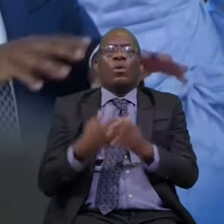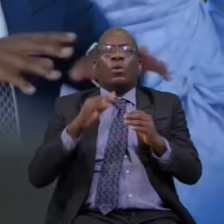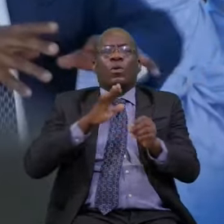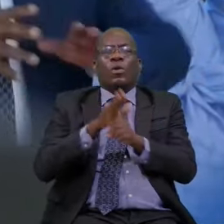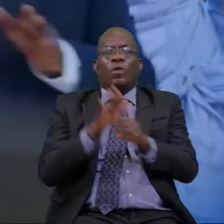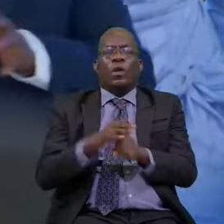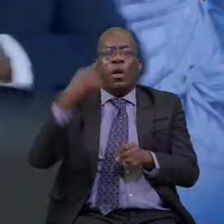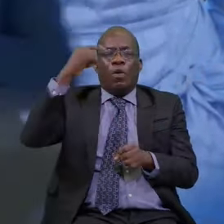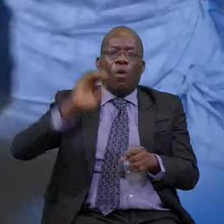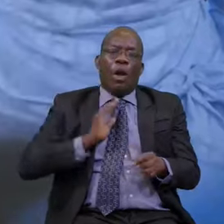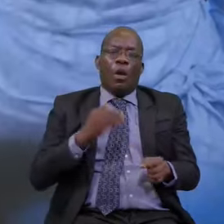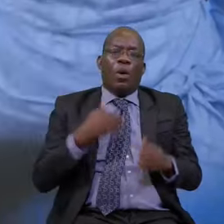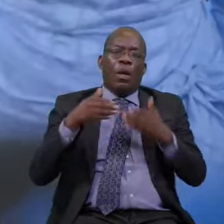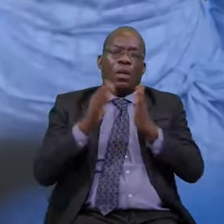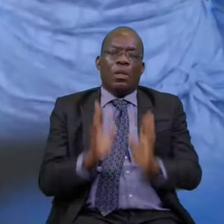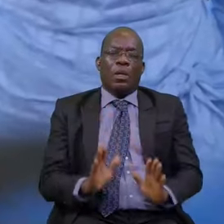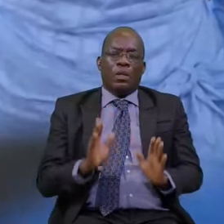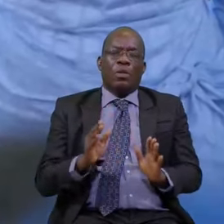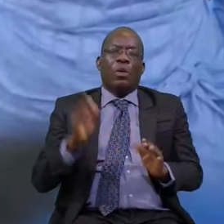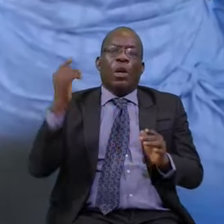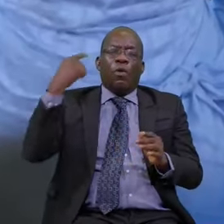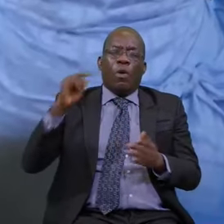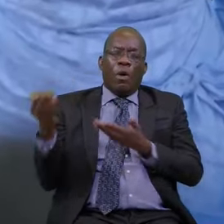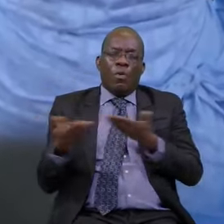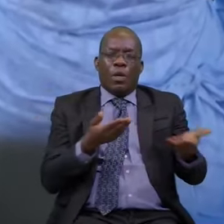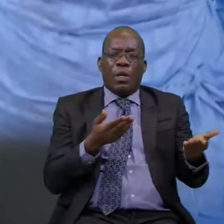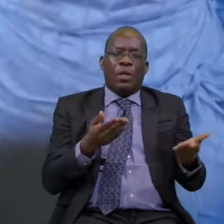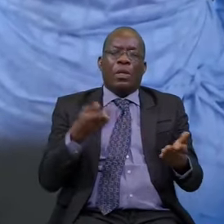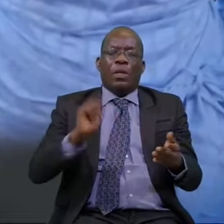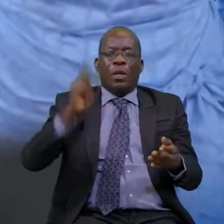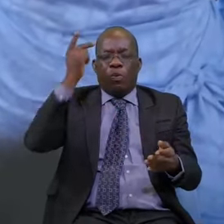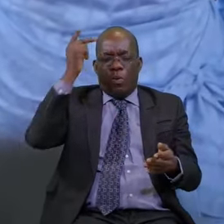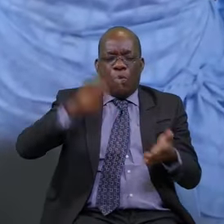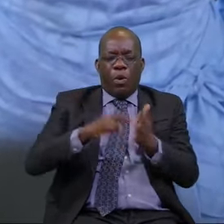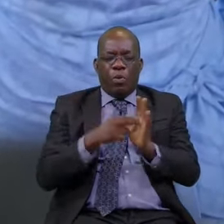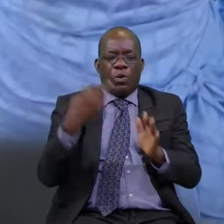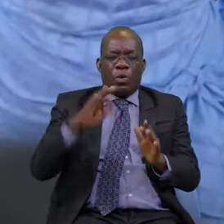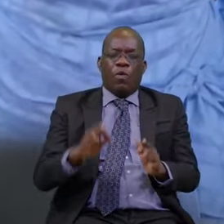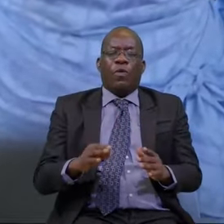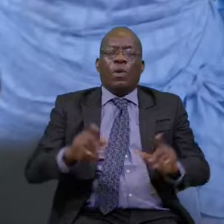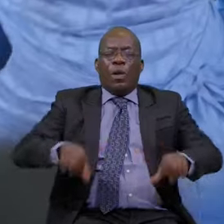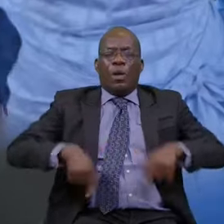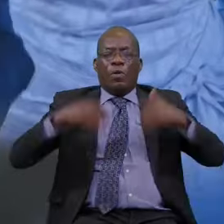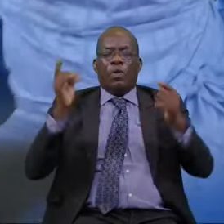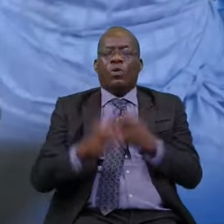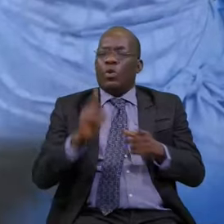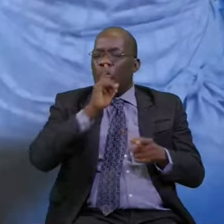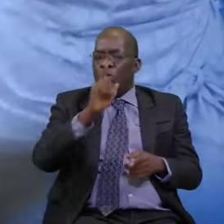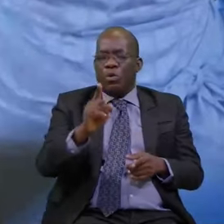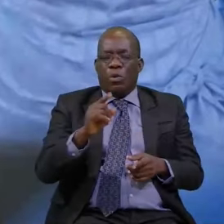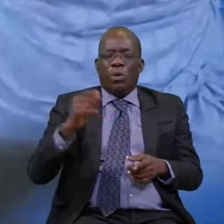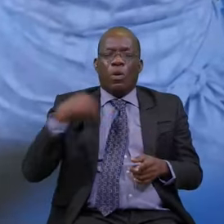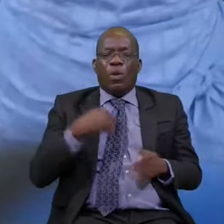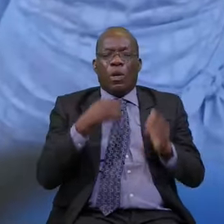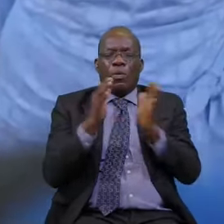le leadership et pour amener l'objectif de l'existence en réalité, je prie Seigneur